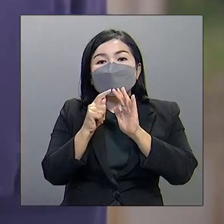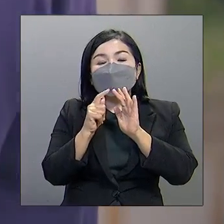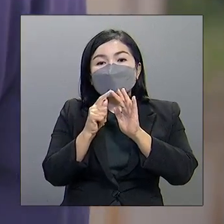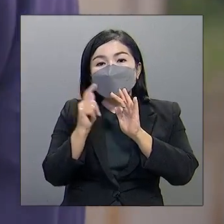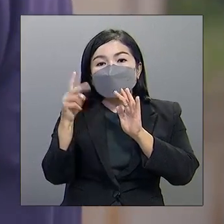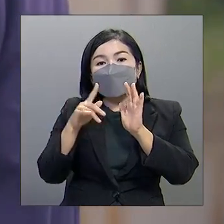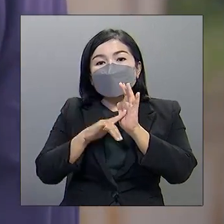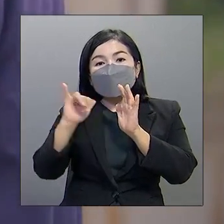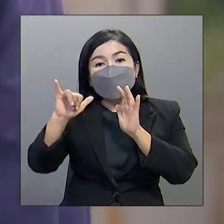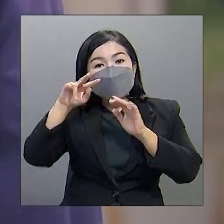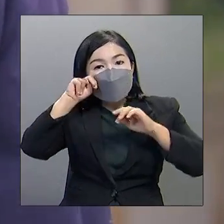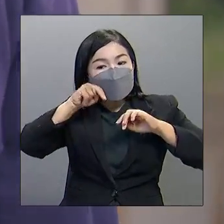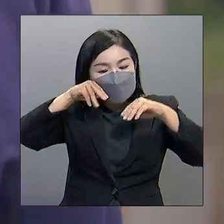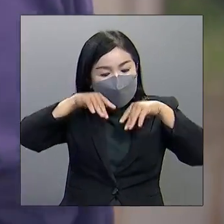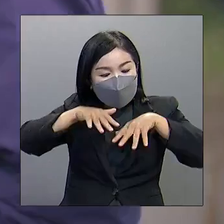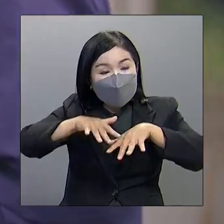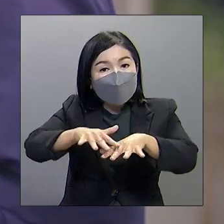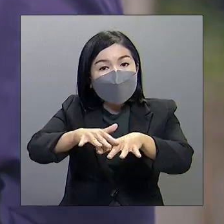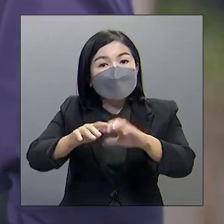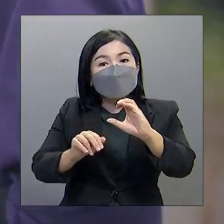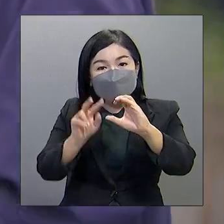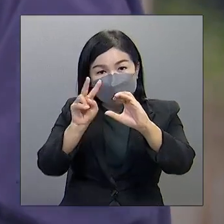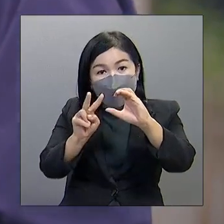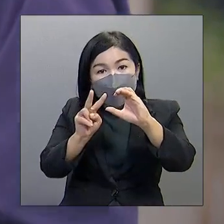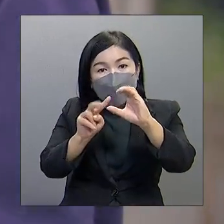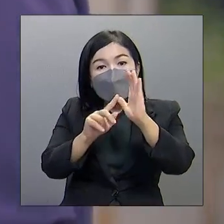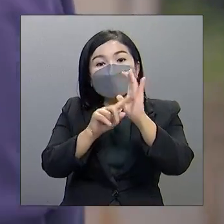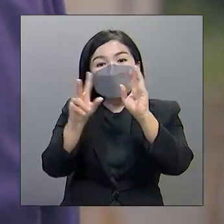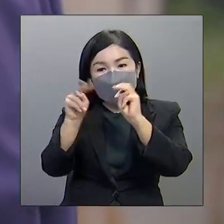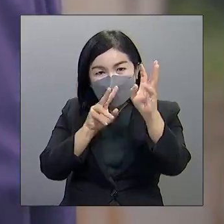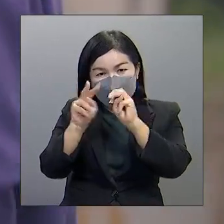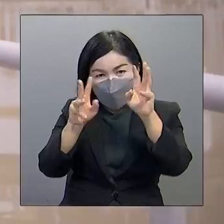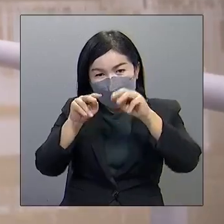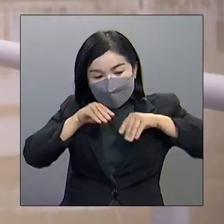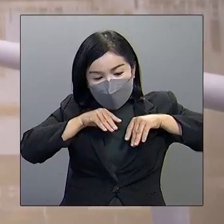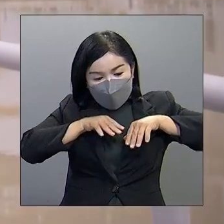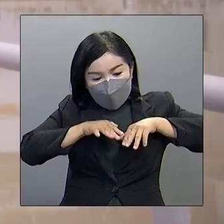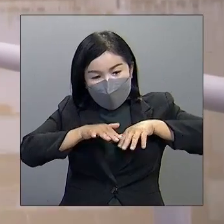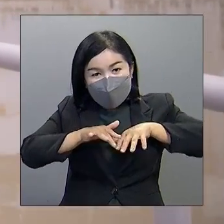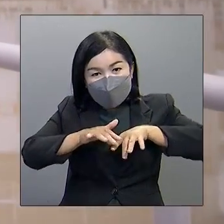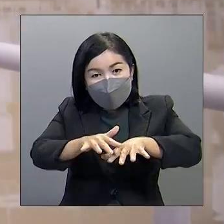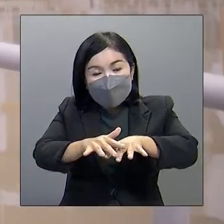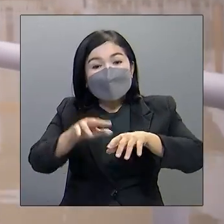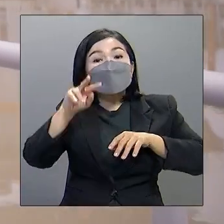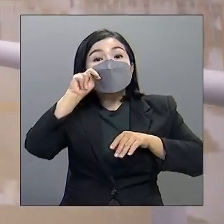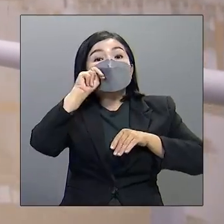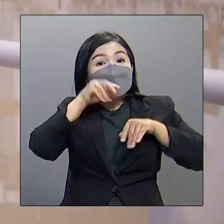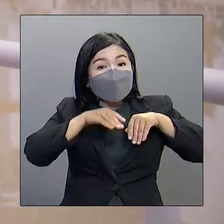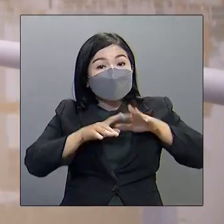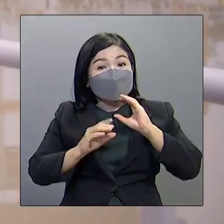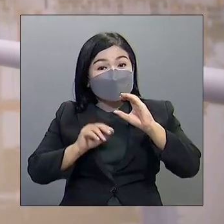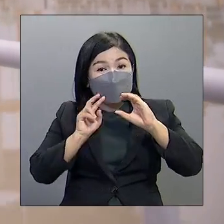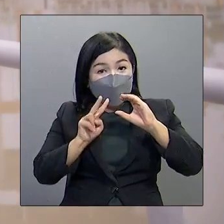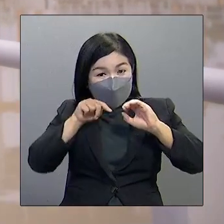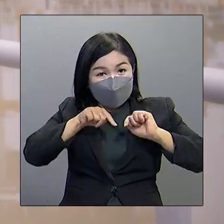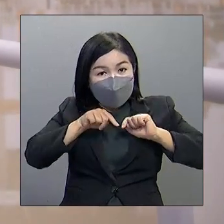ำตรงนี้เนี่ยเดี๋ยวจะไหลลงมาเนี่ยผ่านซีสองที่นครสวรรค์ ครับ ดังนั้นเนี่ยมีโอกาสมากครับที่หากปริมาณน้ำที่ไหลผ่านซีสองมาเนี่ย